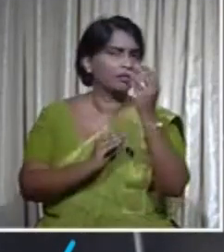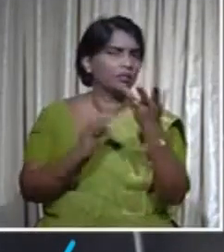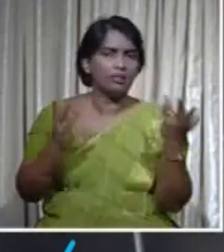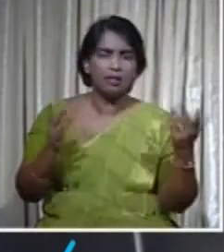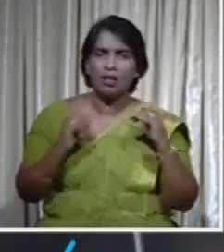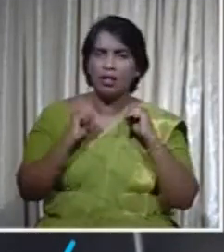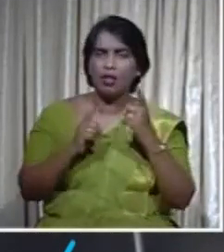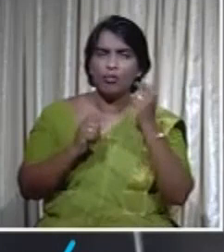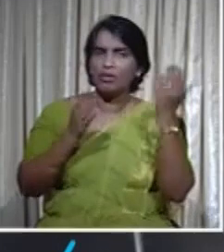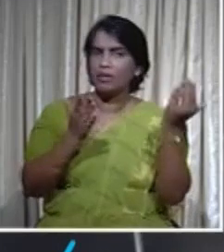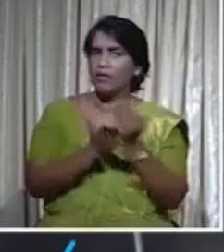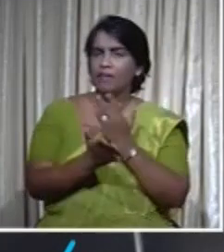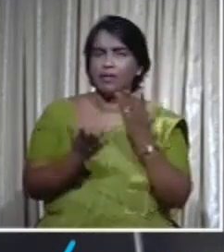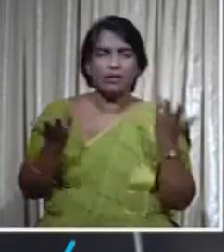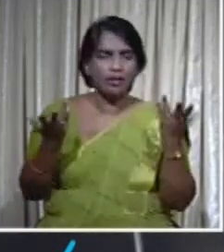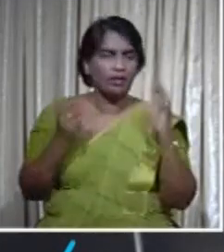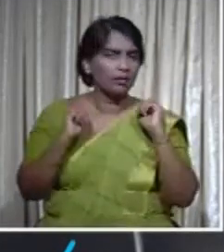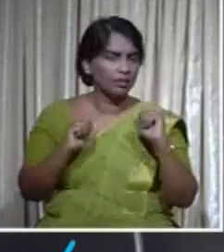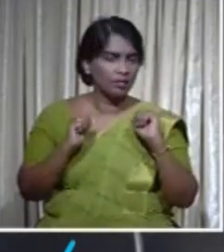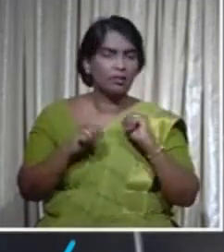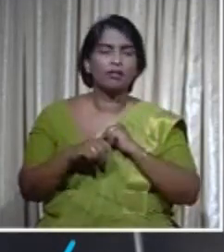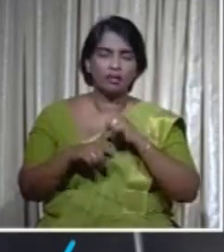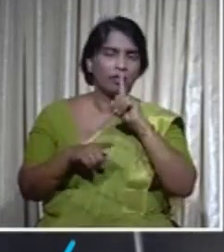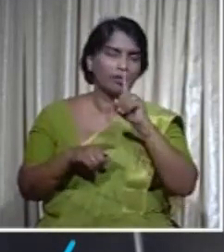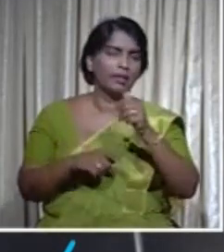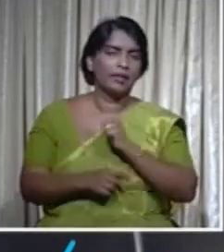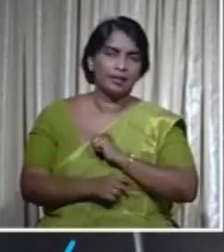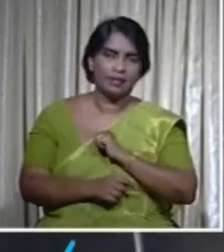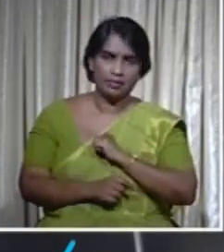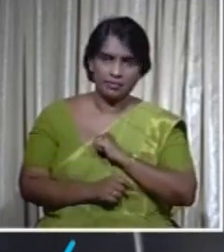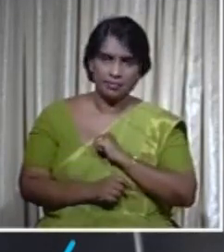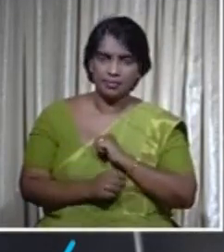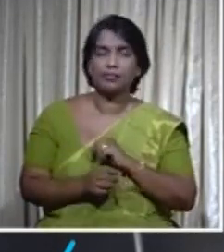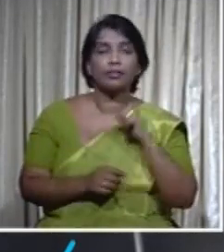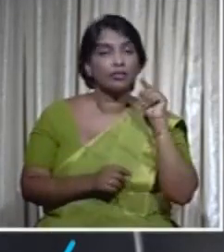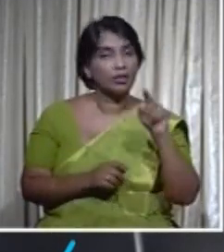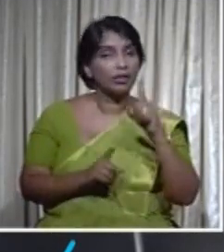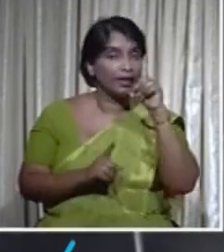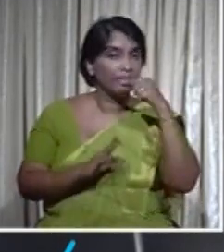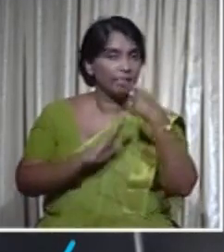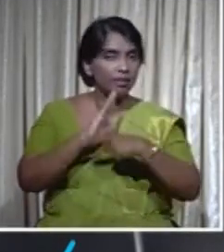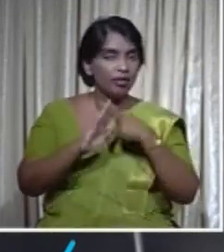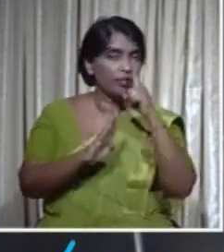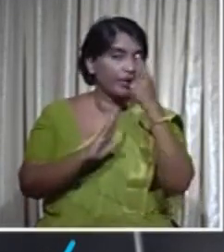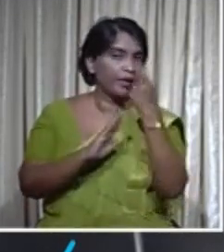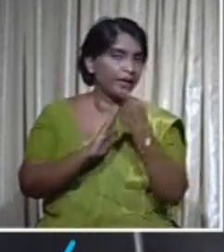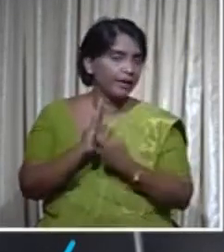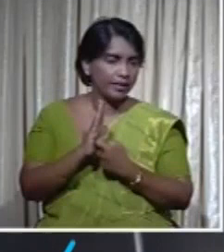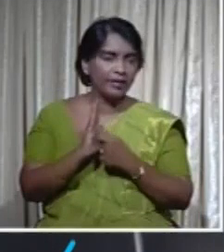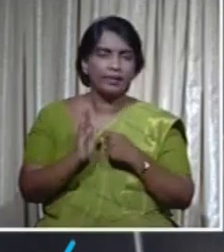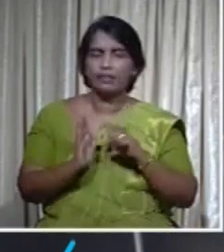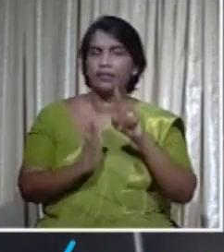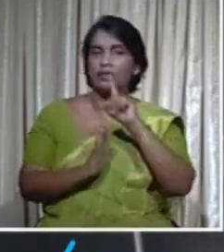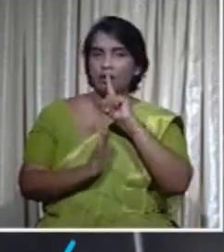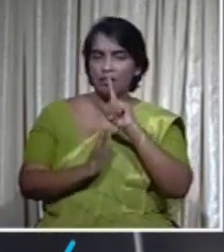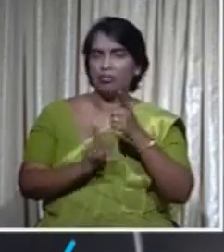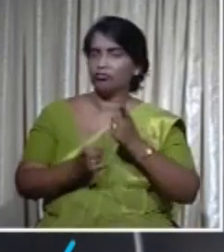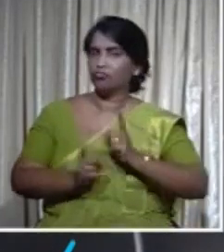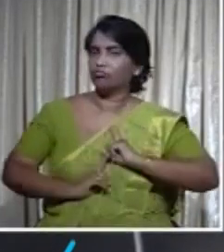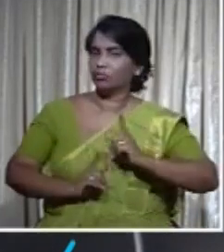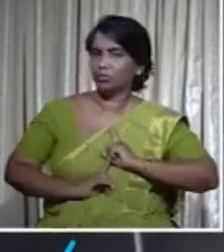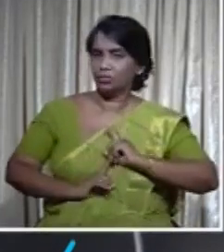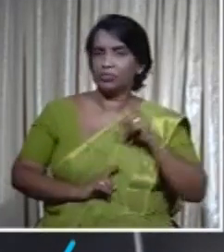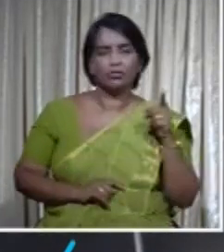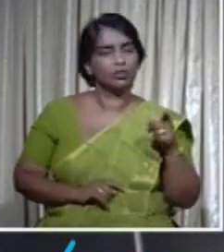கேள்வியை கேட்கின்றேன் ஆகவே ஒரு ஒரு ஒரு நாடு ஒரு சட்டமன்ற ரீதியிலே இந்த இலங்கை என்பது புத்த